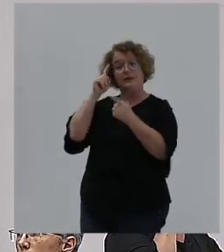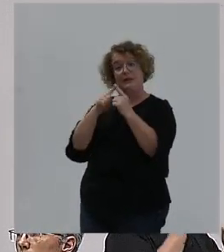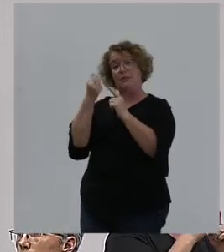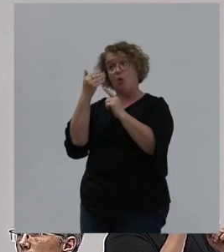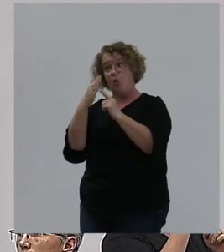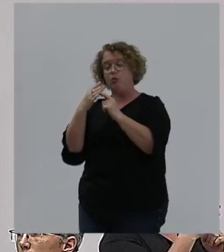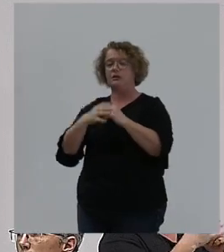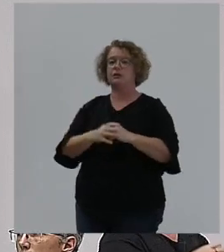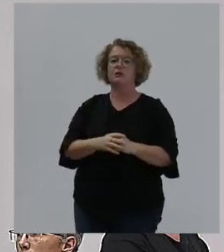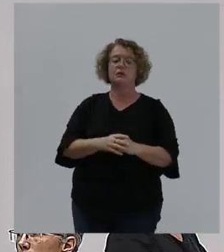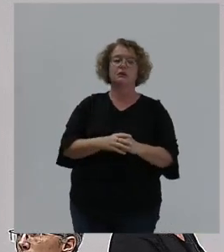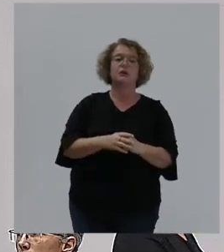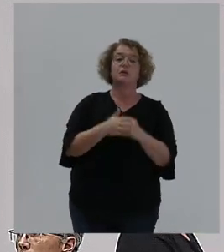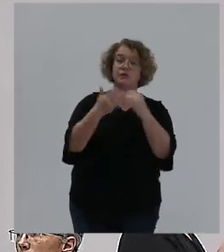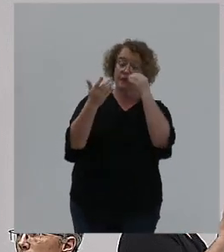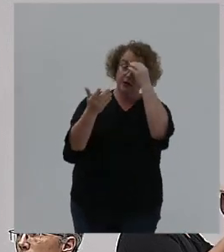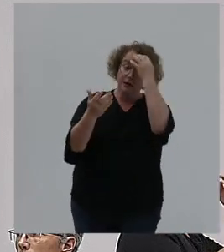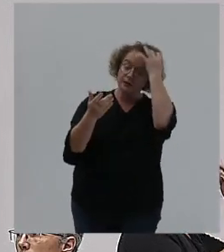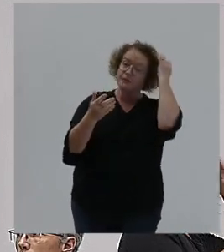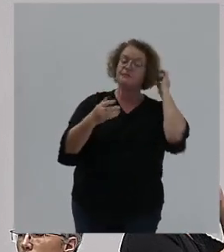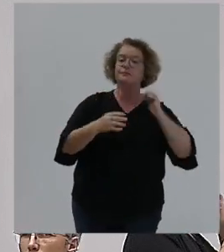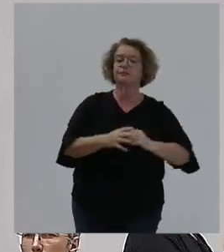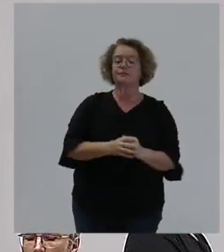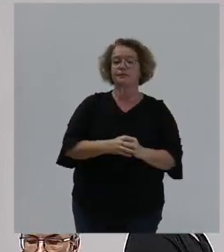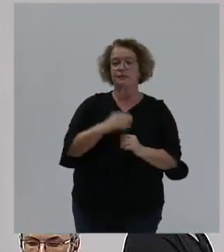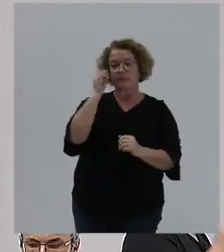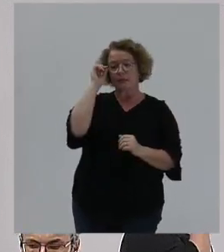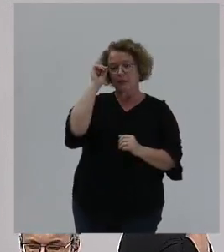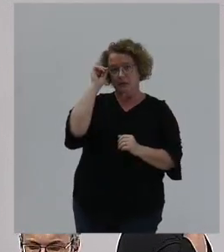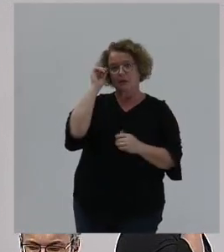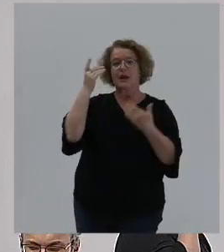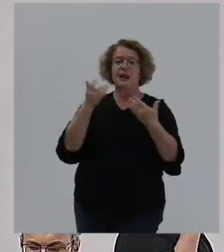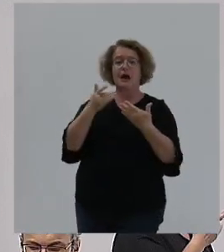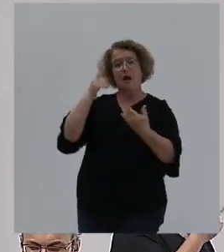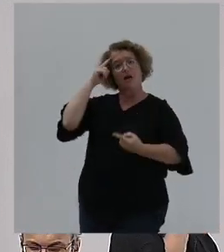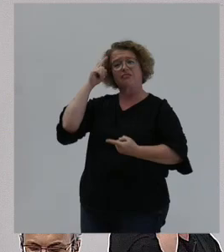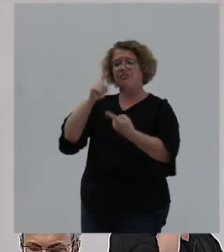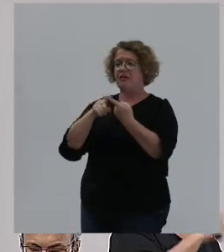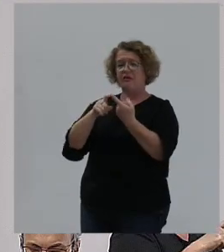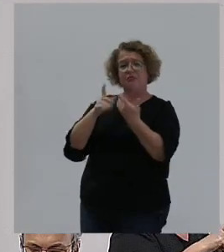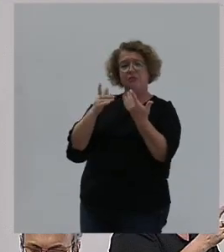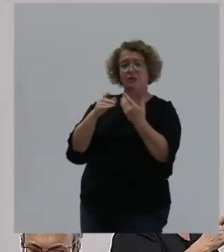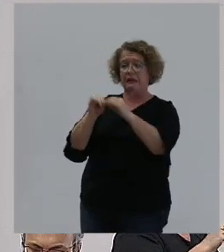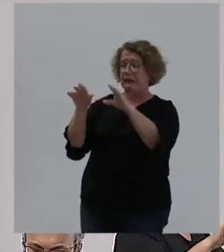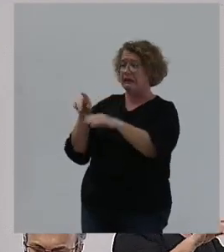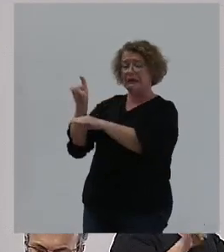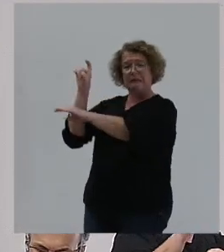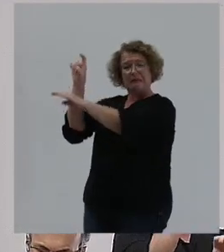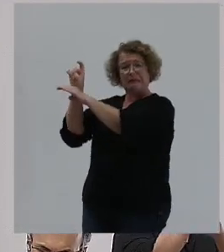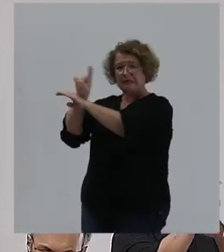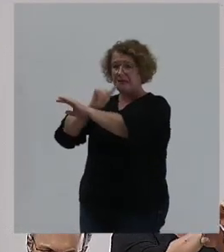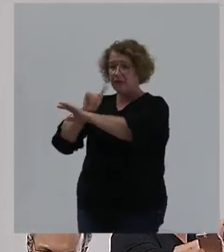d'autres questions. Voilà, et pas rentrer dans l'idée des reproches qu'on ferait à l'équipe actuelle,